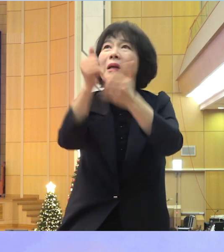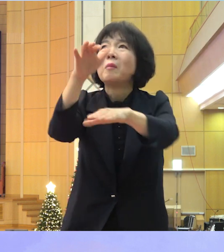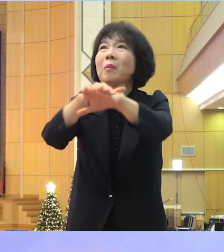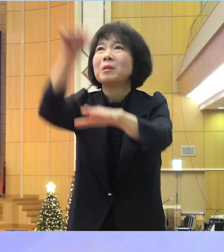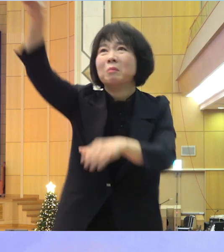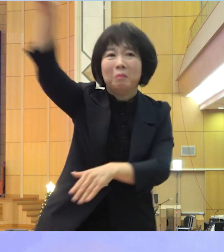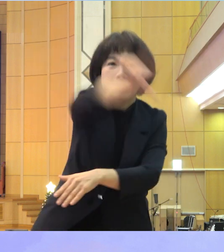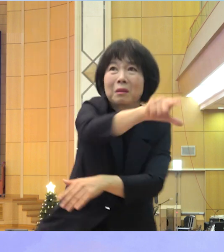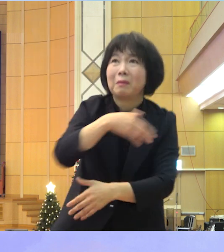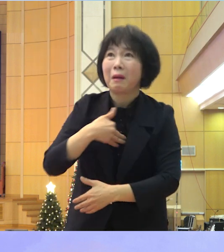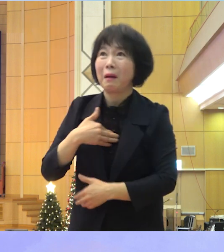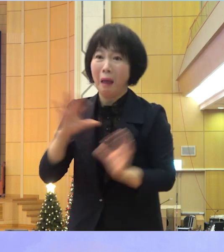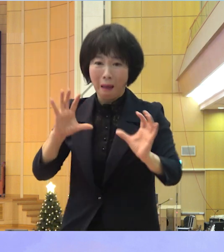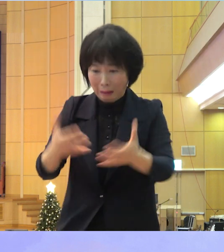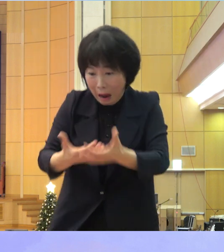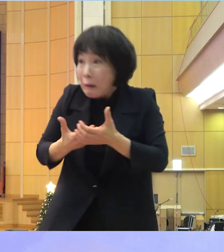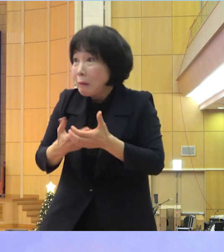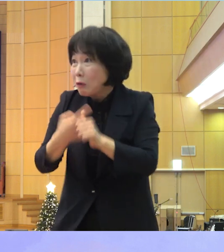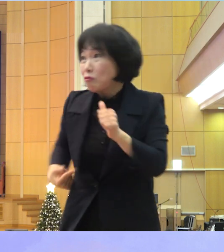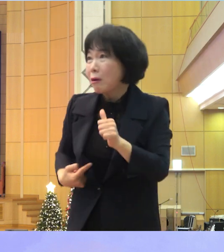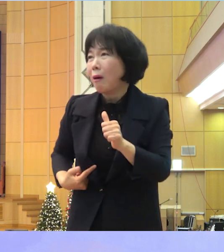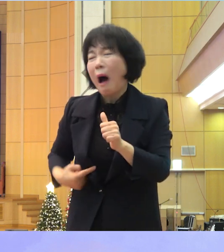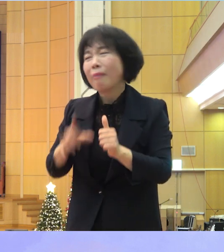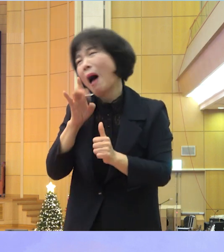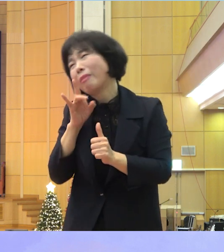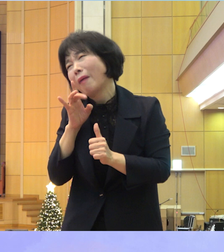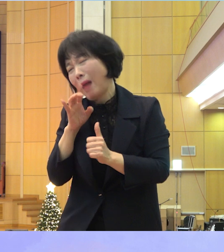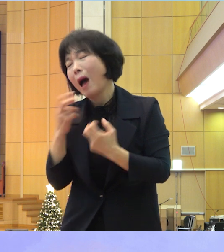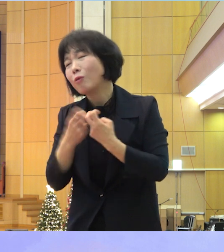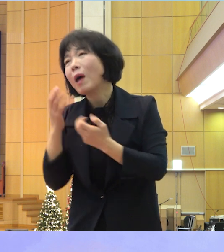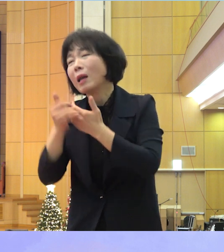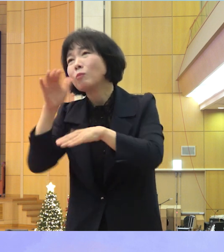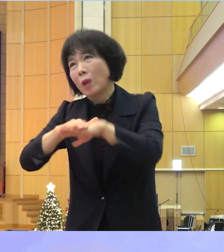맡기는 거야. 그냥 데리고 있다가